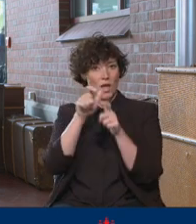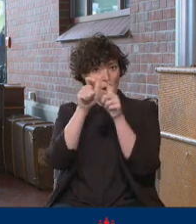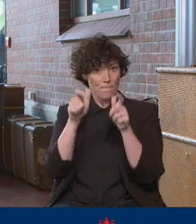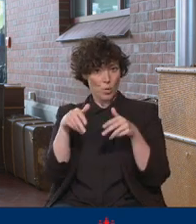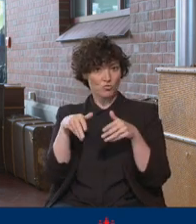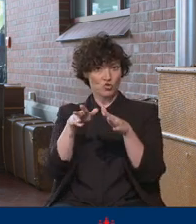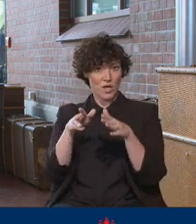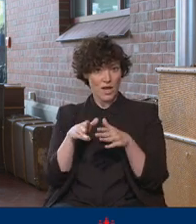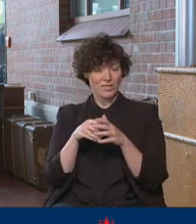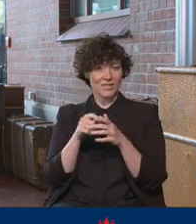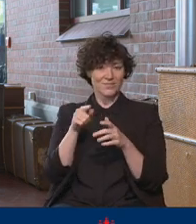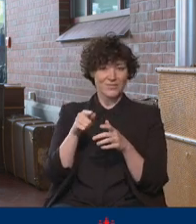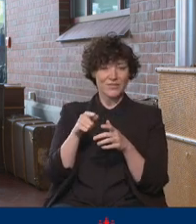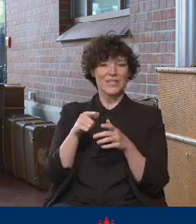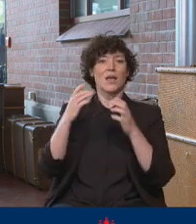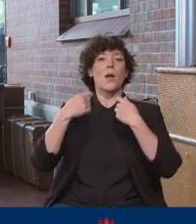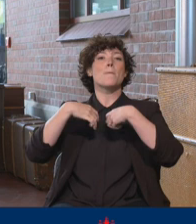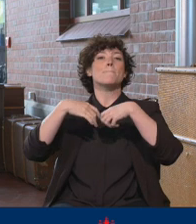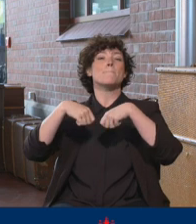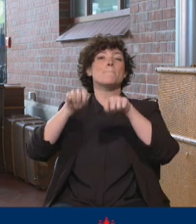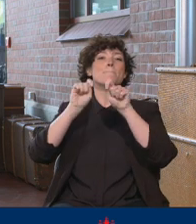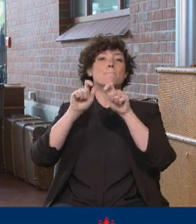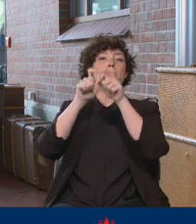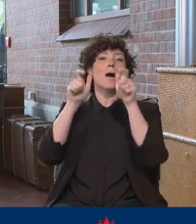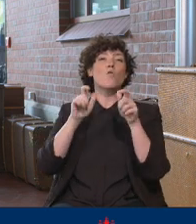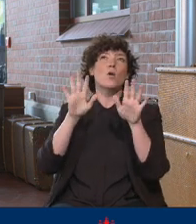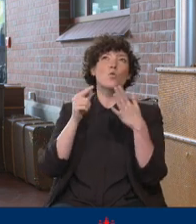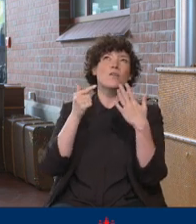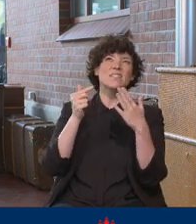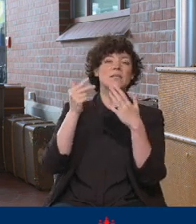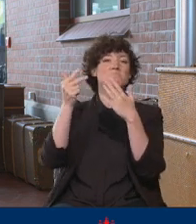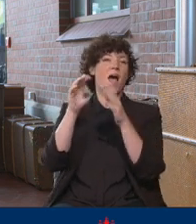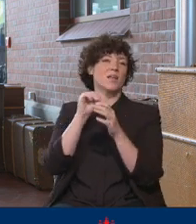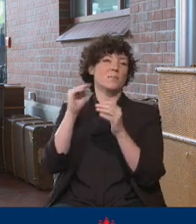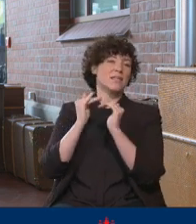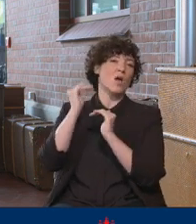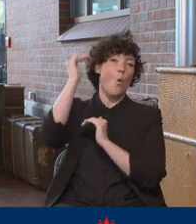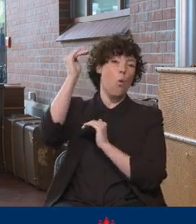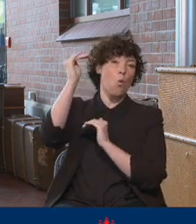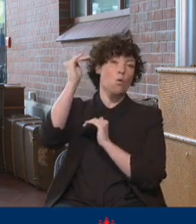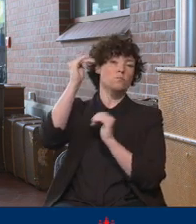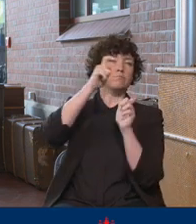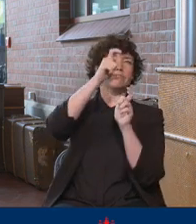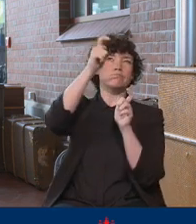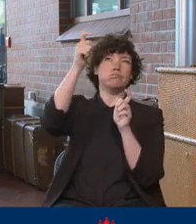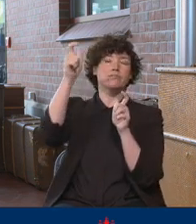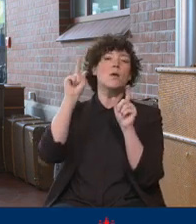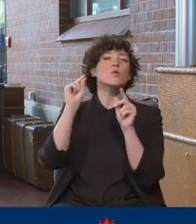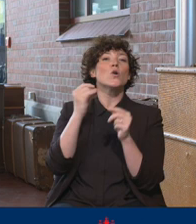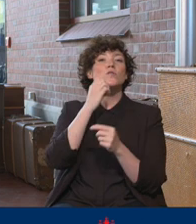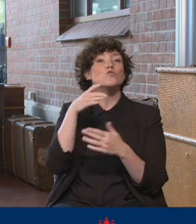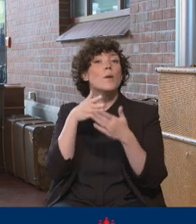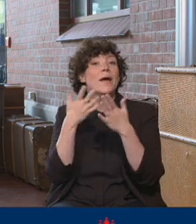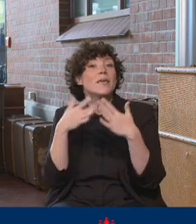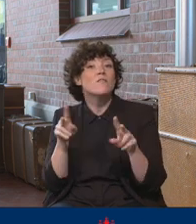ein sehr hohes bauwerk nämlich sieben meter ungefähr acht meter das bedeutet wenn wir dort barrierefrei oder auch schon